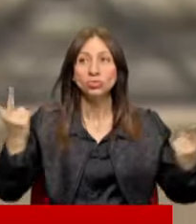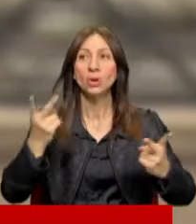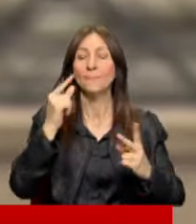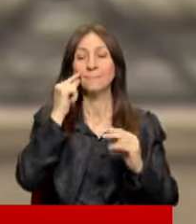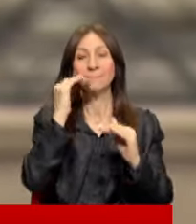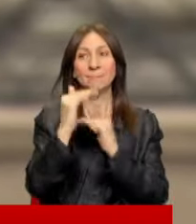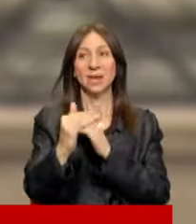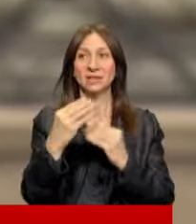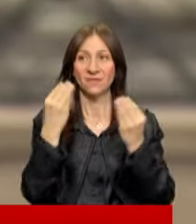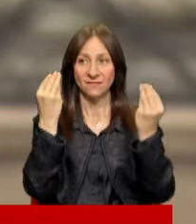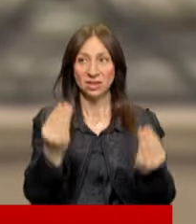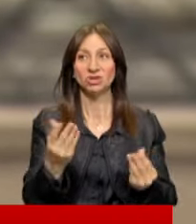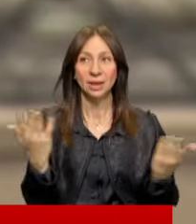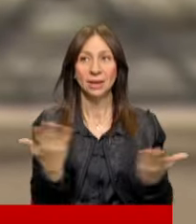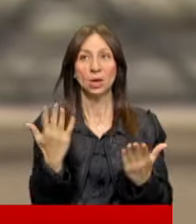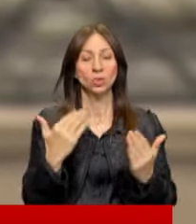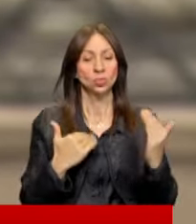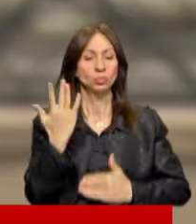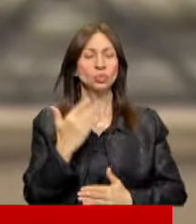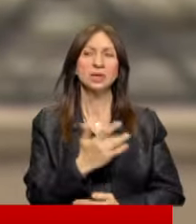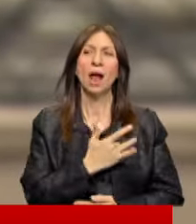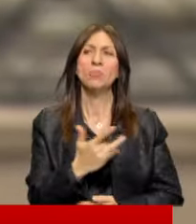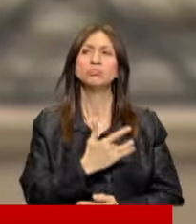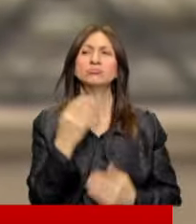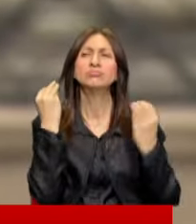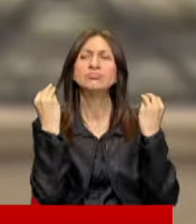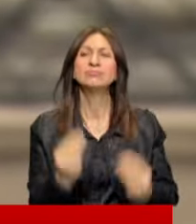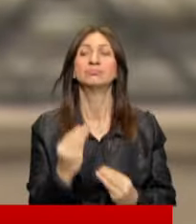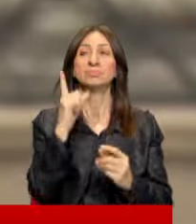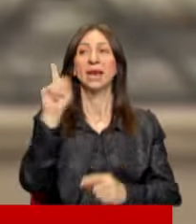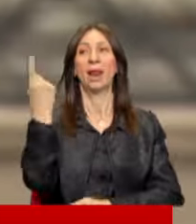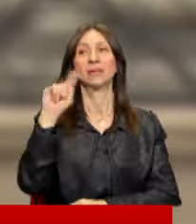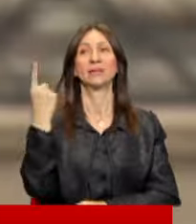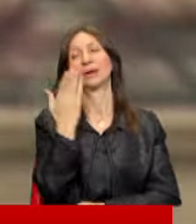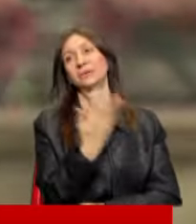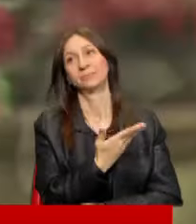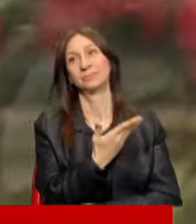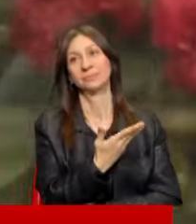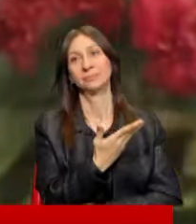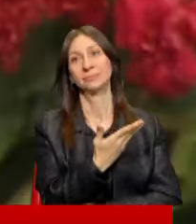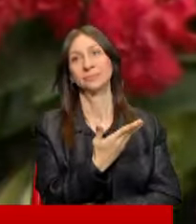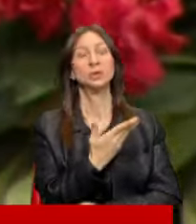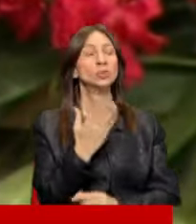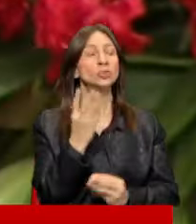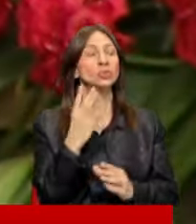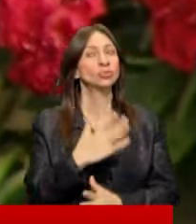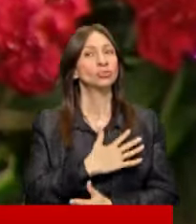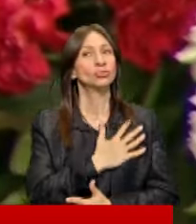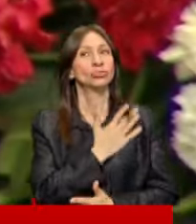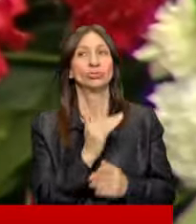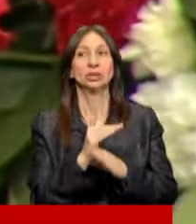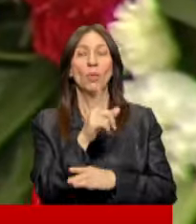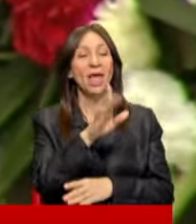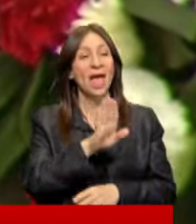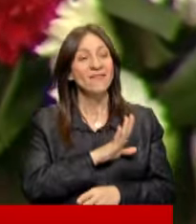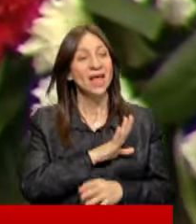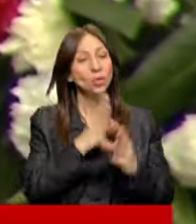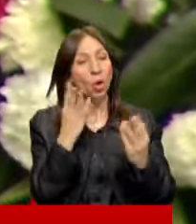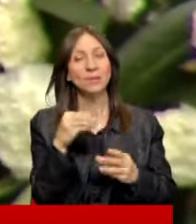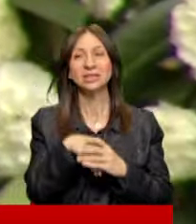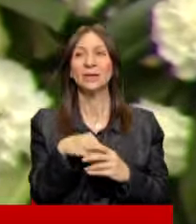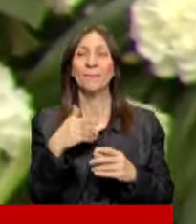millete verebilecek kadar yüce gönüllü bir devlet adamı. Çok büyük gururlar yaşıyorum. Onun evlatları olmaktan